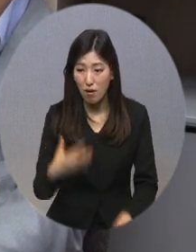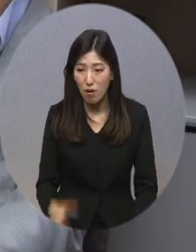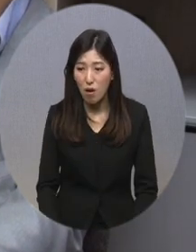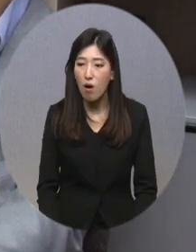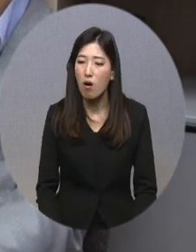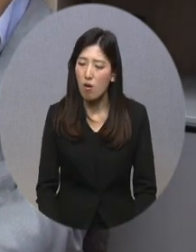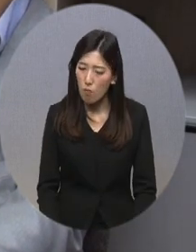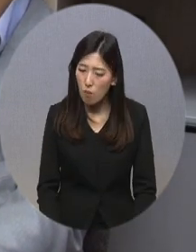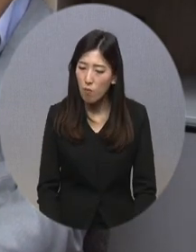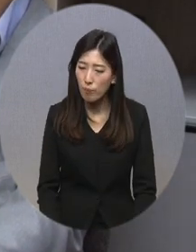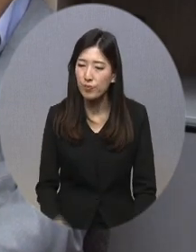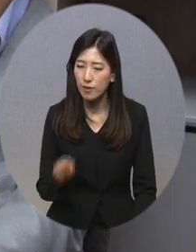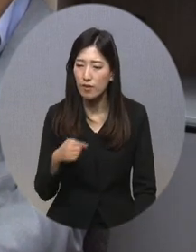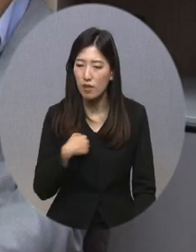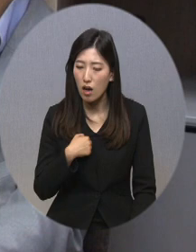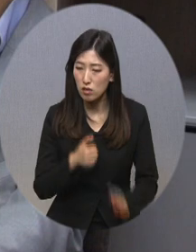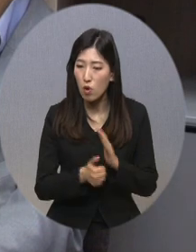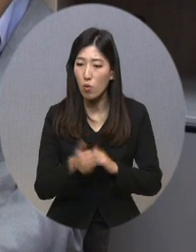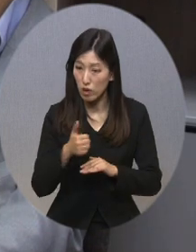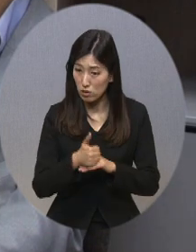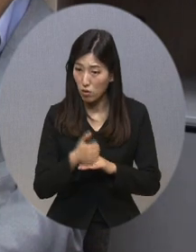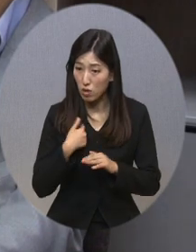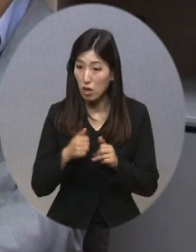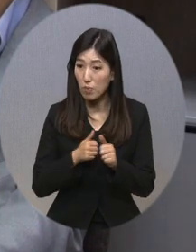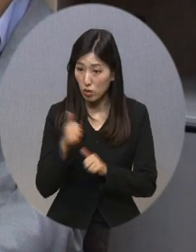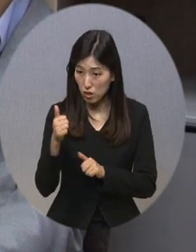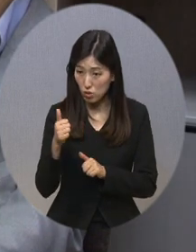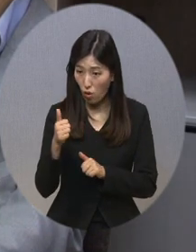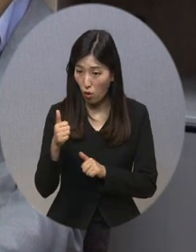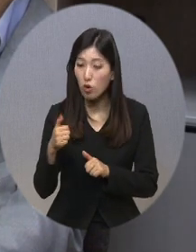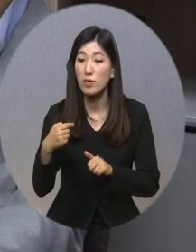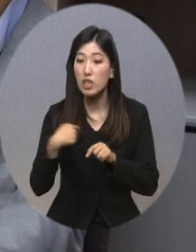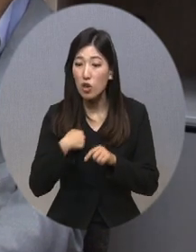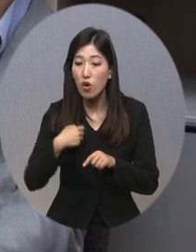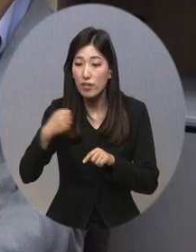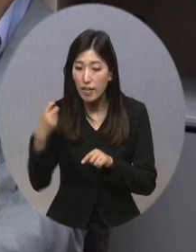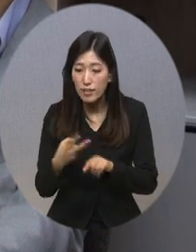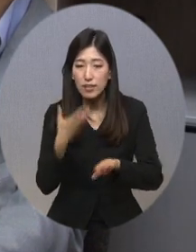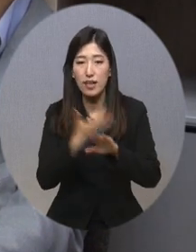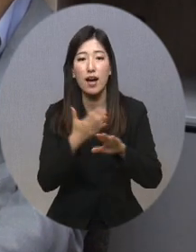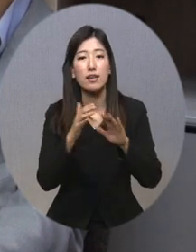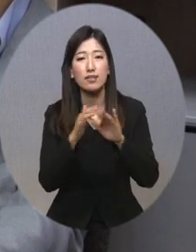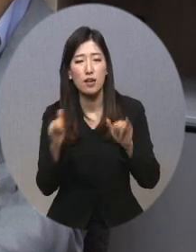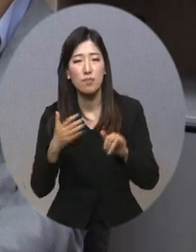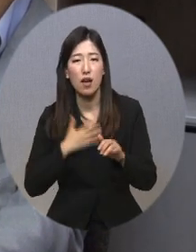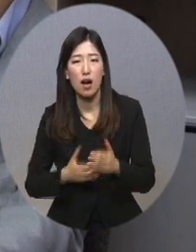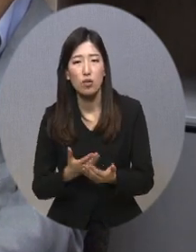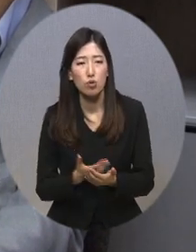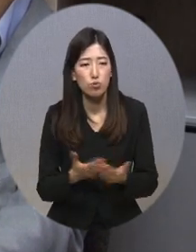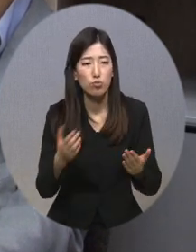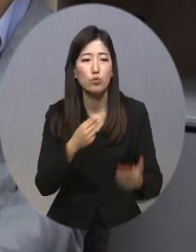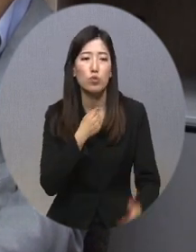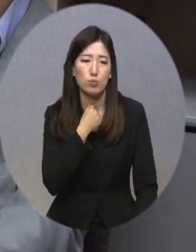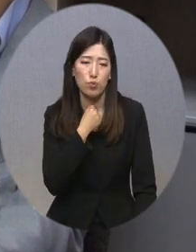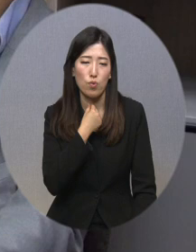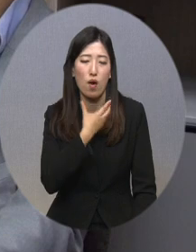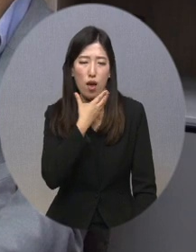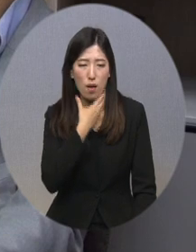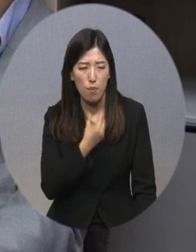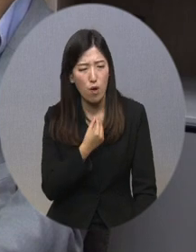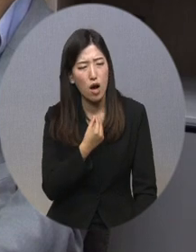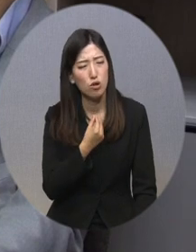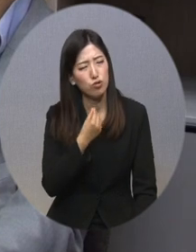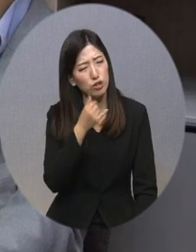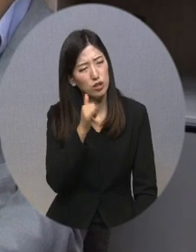다시 어려운 사람들한테 이렇게 알려줄 수는 없을까? 또 같이 행복할 수는 없을까? 이렇게 이제 생각을 하게 됐어요.